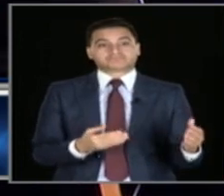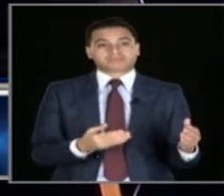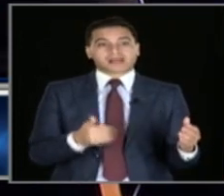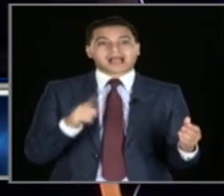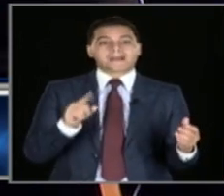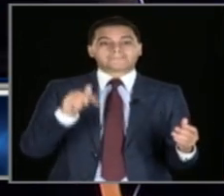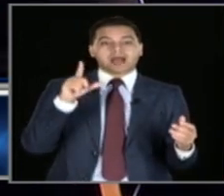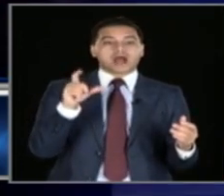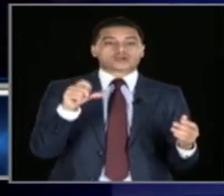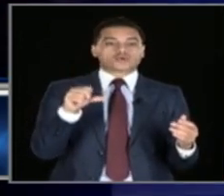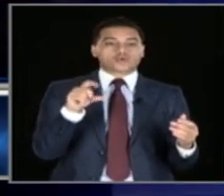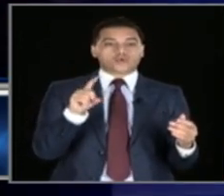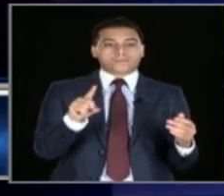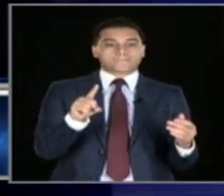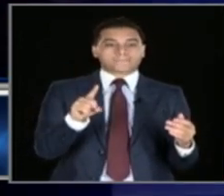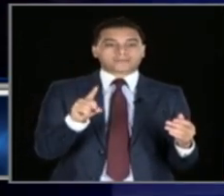أبنوب.